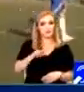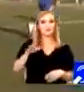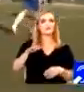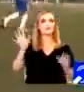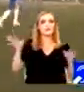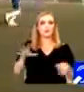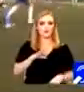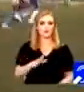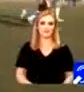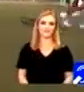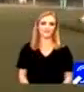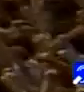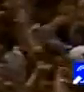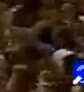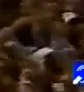Soroca.